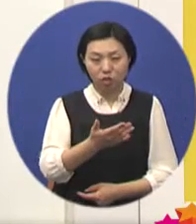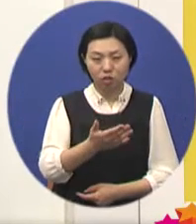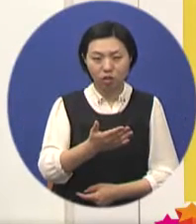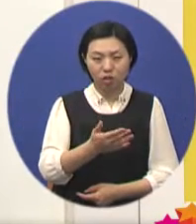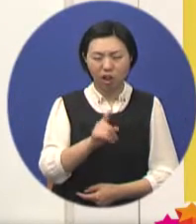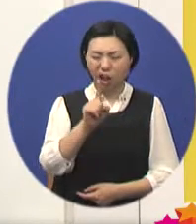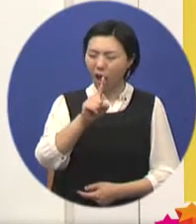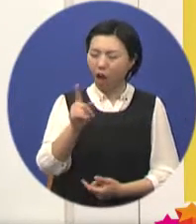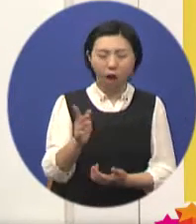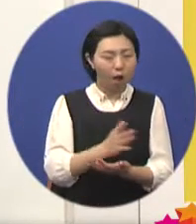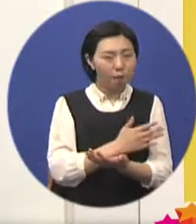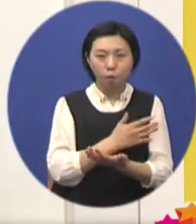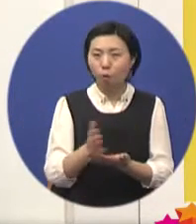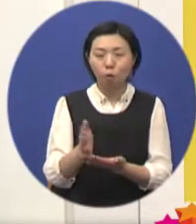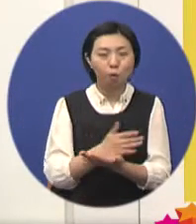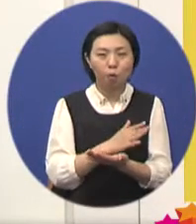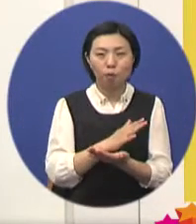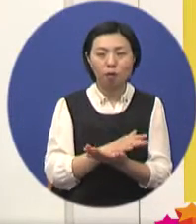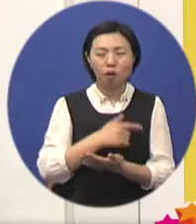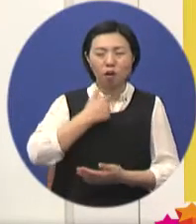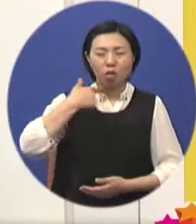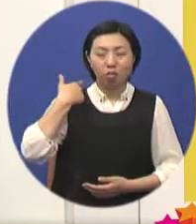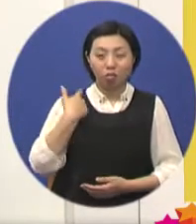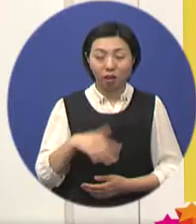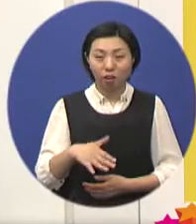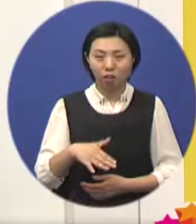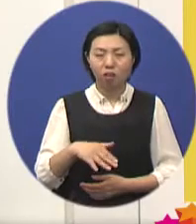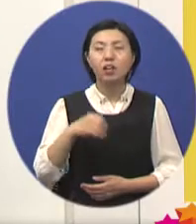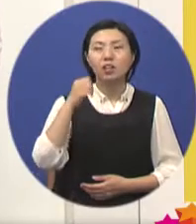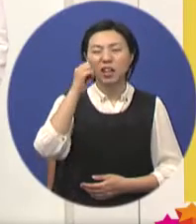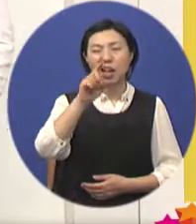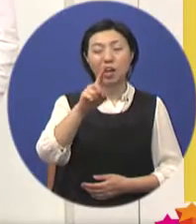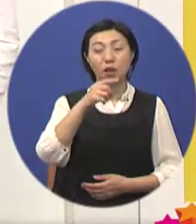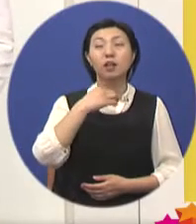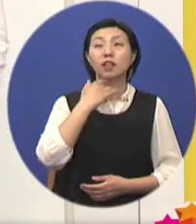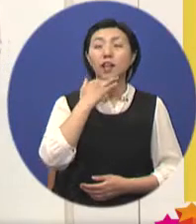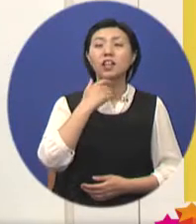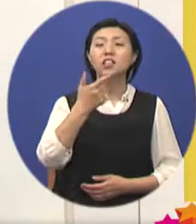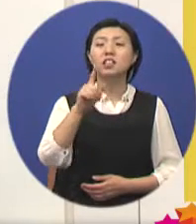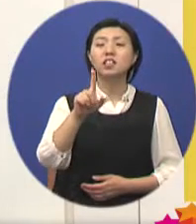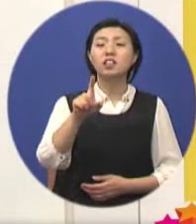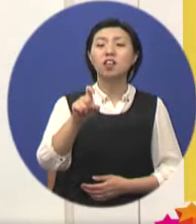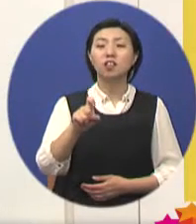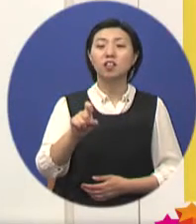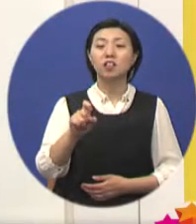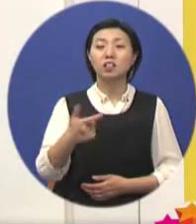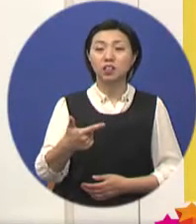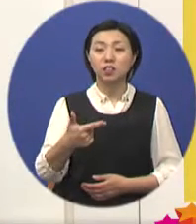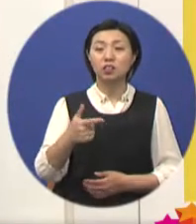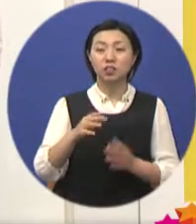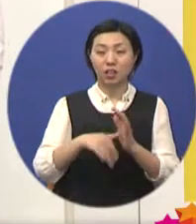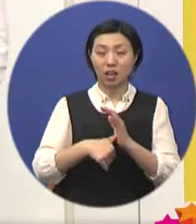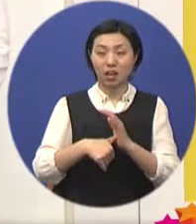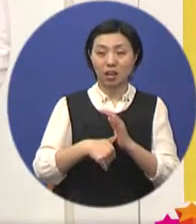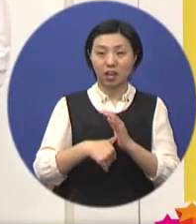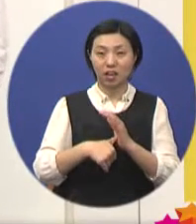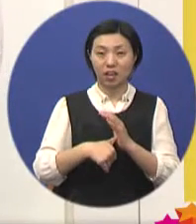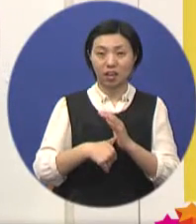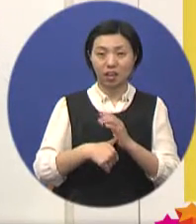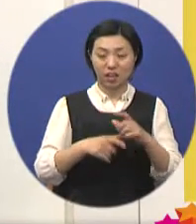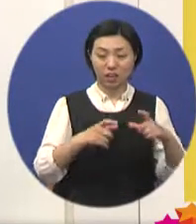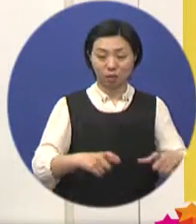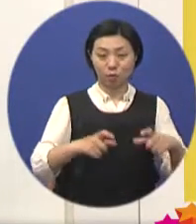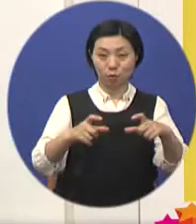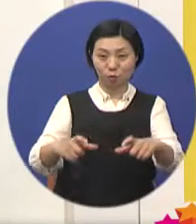한 번 없고요. 네. 그 어렸을 때 16살 먹었을 때 네. 그때는 그 면단위로 그냥